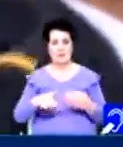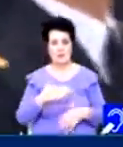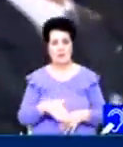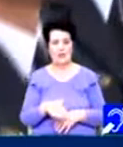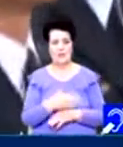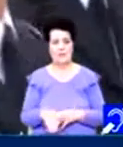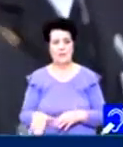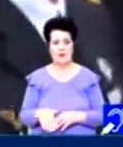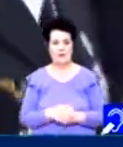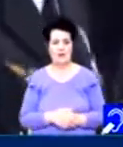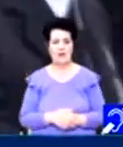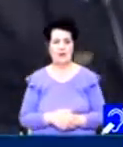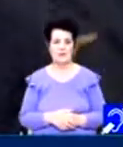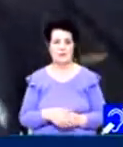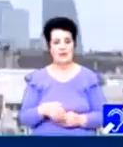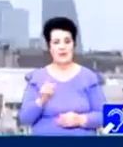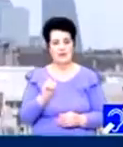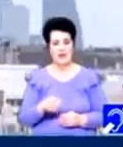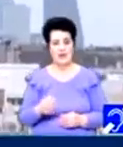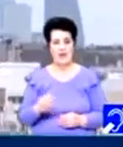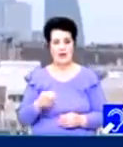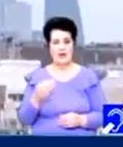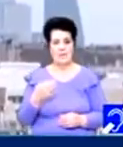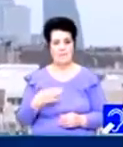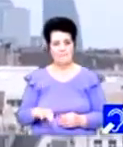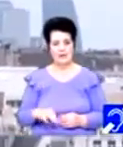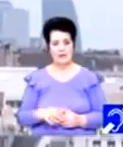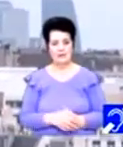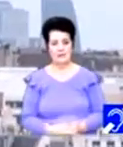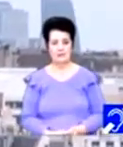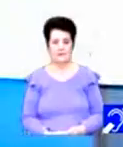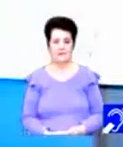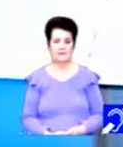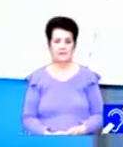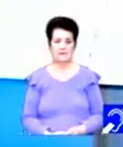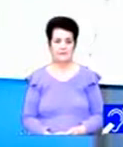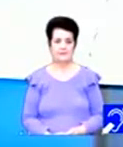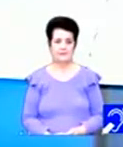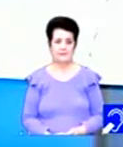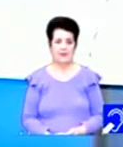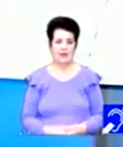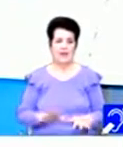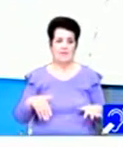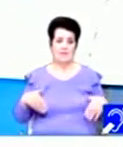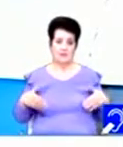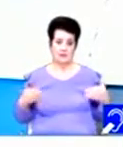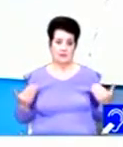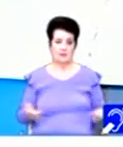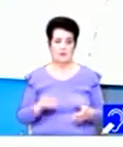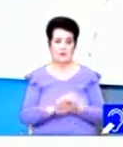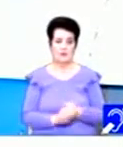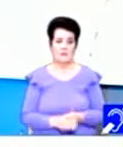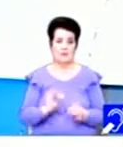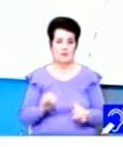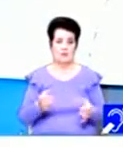bulevardul Champs-Élysées. De la Paris pentru Televiziunea Română, Mihaela Antoche. Felicitări și urări de pace